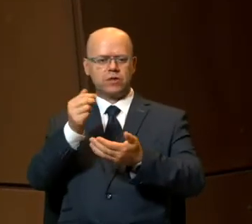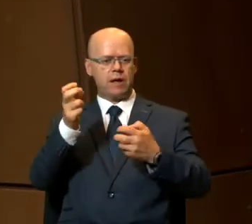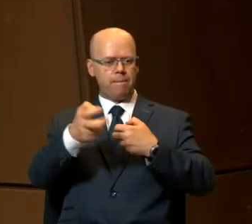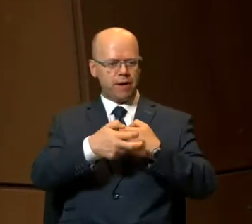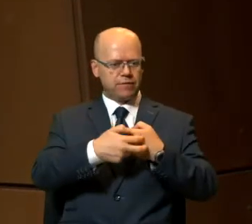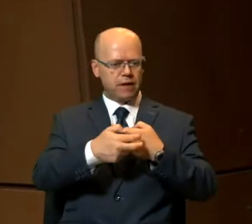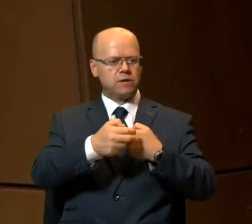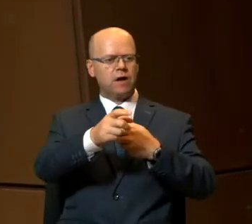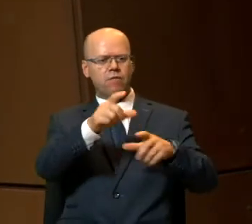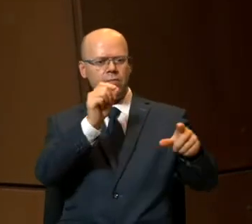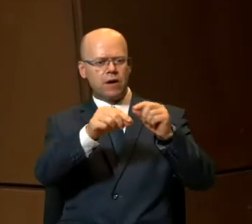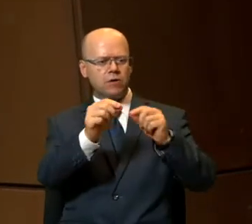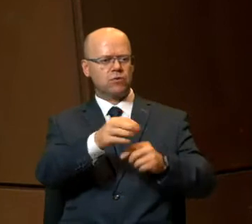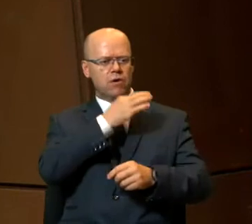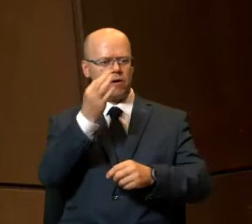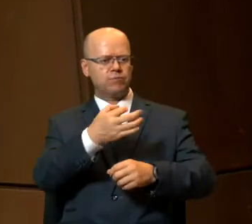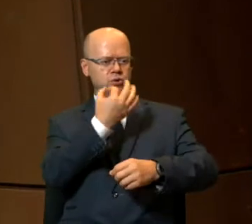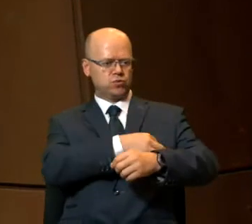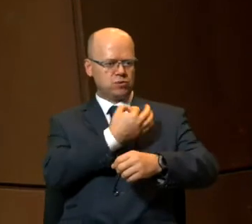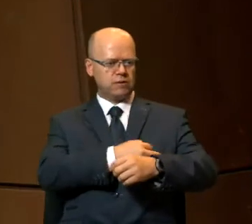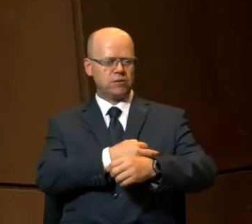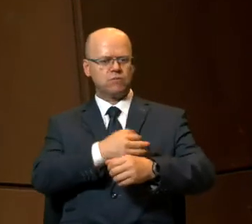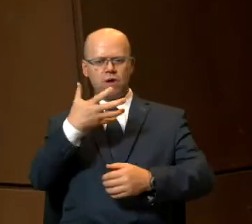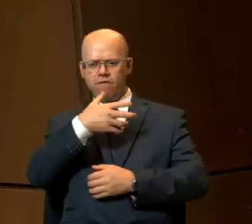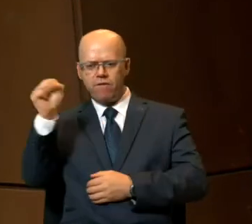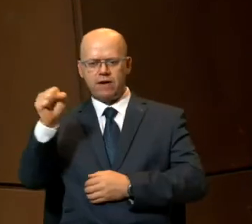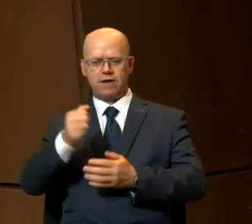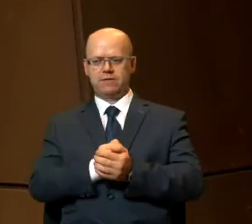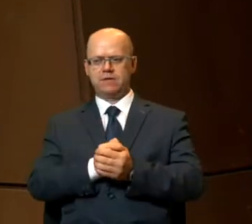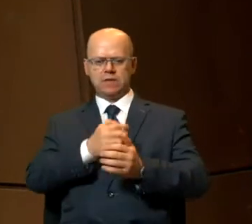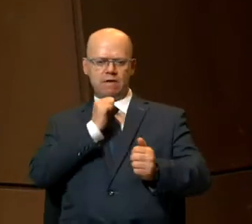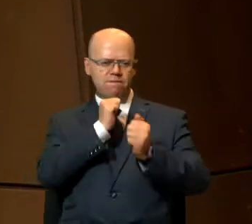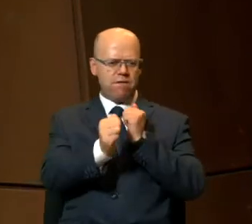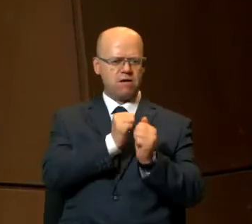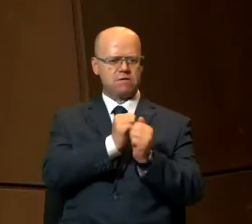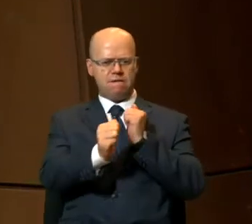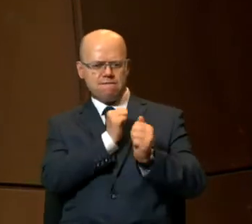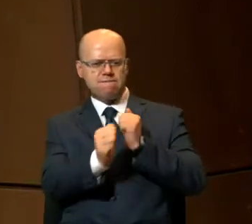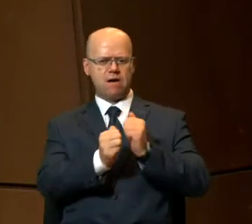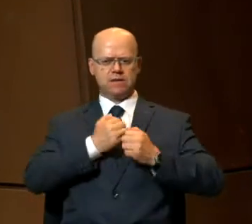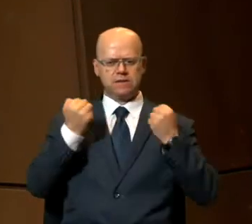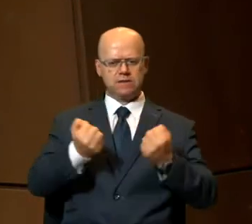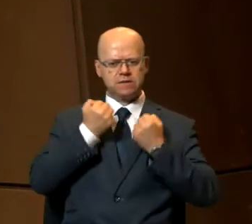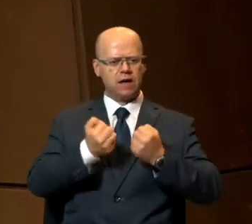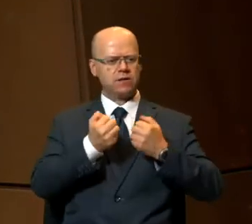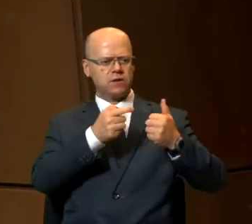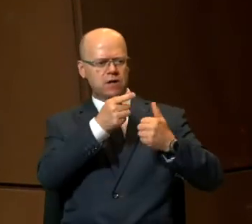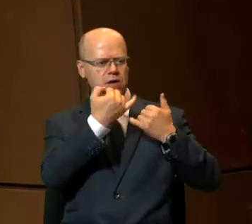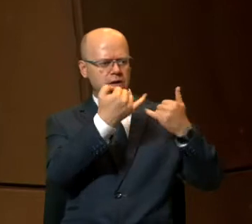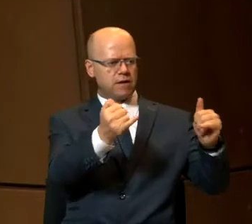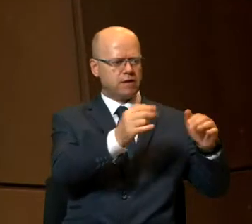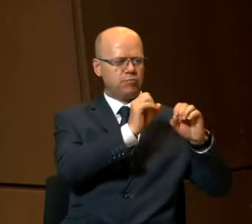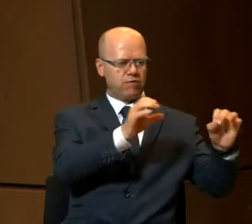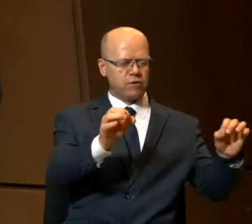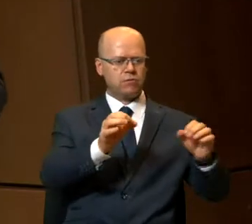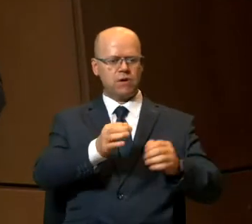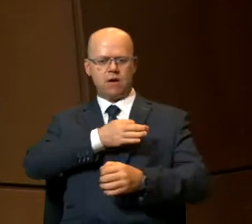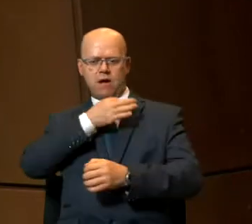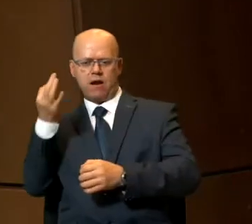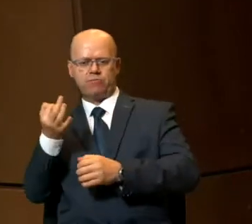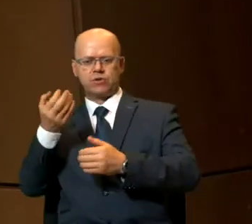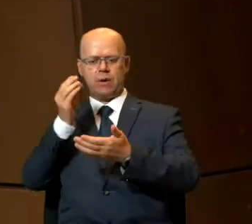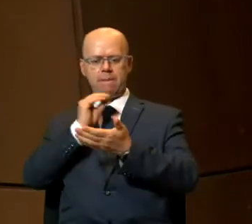najlepszych studentów. A aby wygrać, muszę być agresywny, muszę być lepszy niż ty, muszę napisać lepszą pracę niż ty,